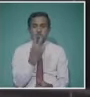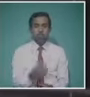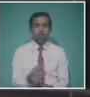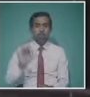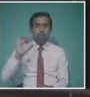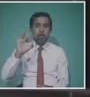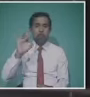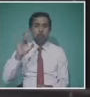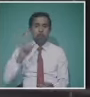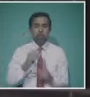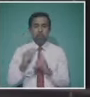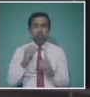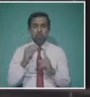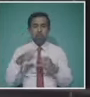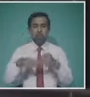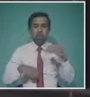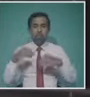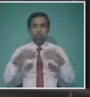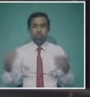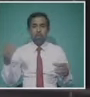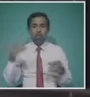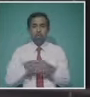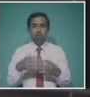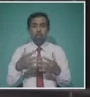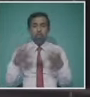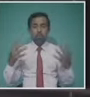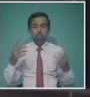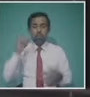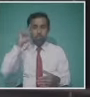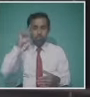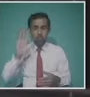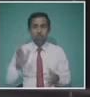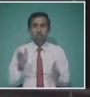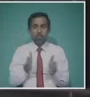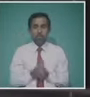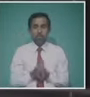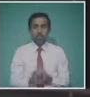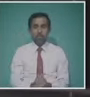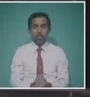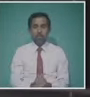2015 දී මම පාර්ලිමේන්තු මැතිවරණයට ආවේ දහසක් බලාපොරොත්තු තියාගෙන